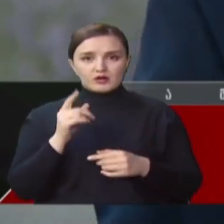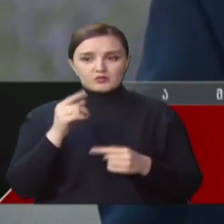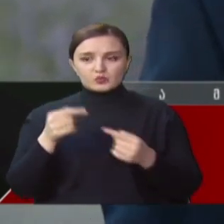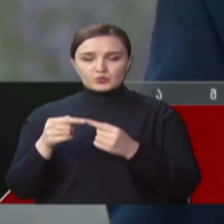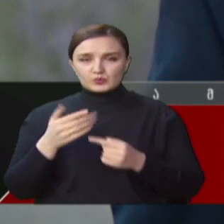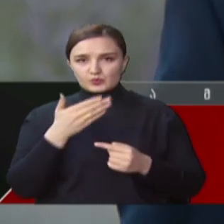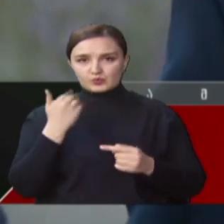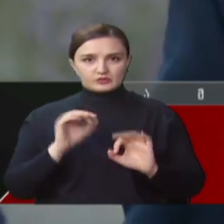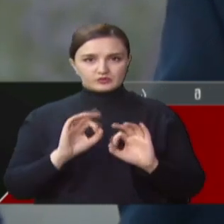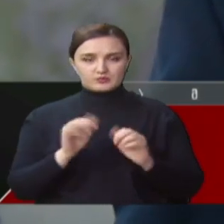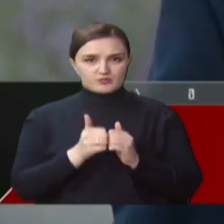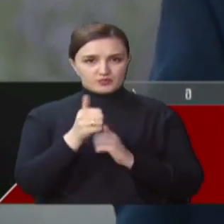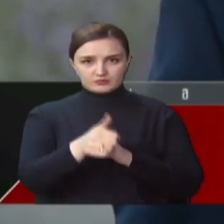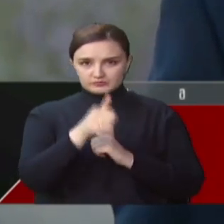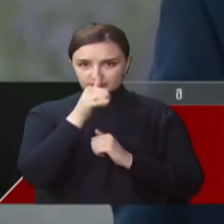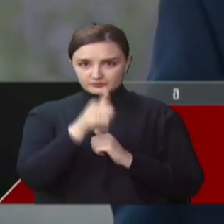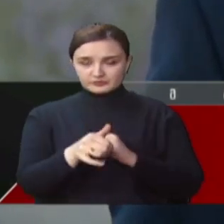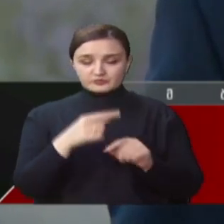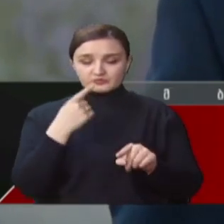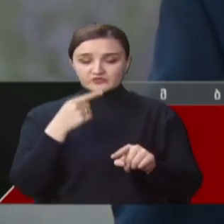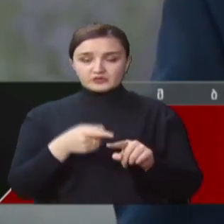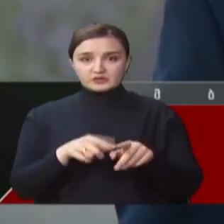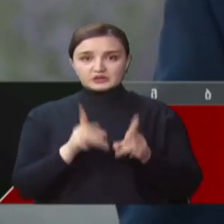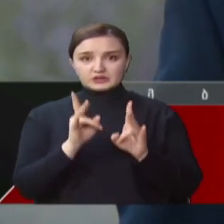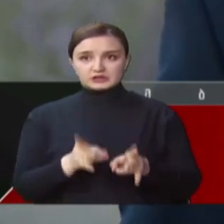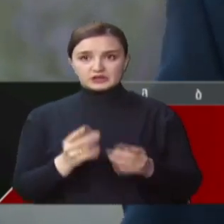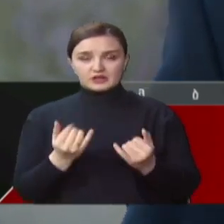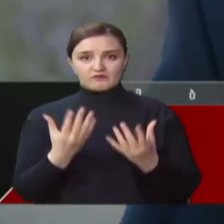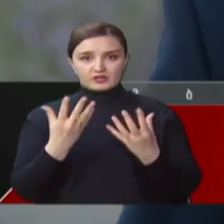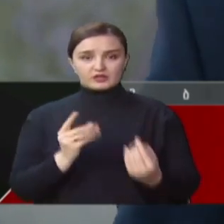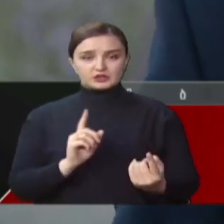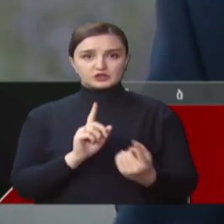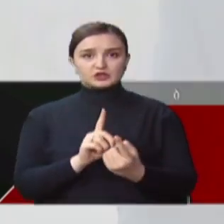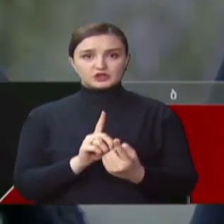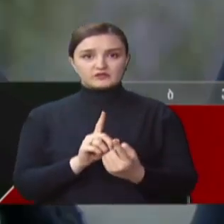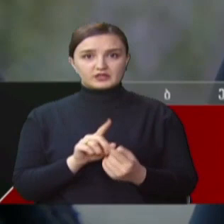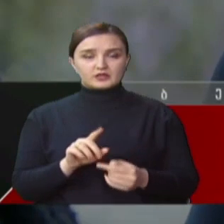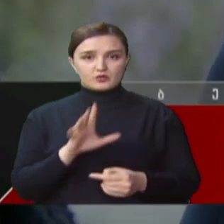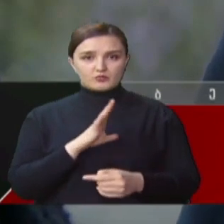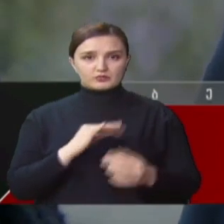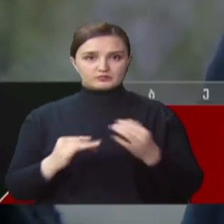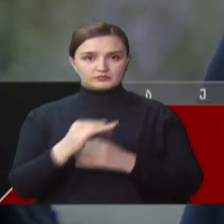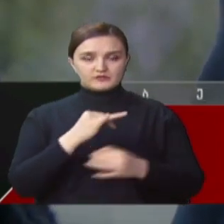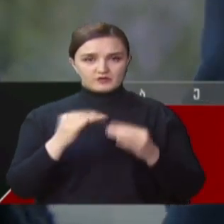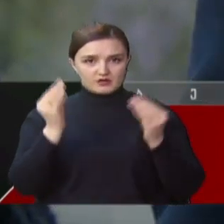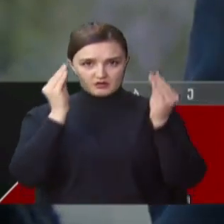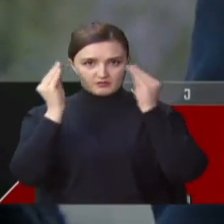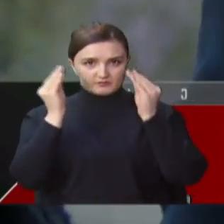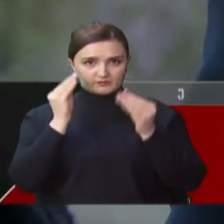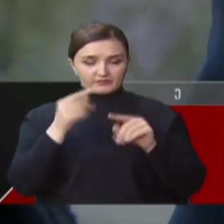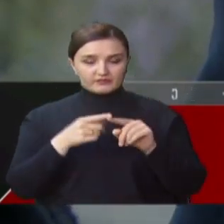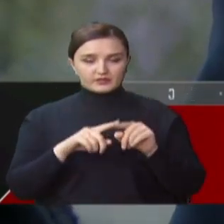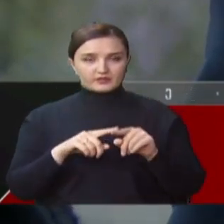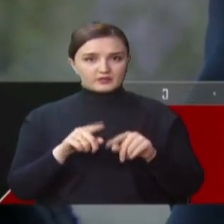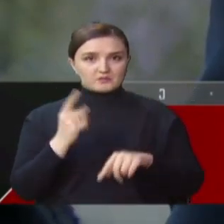შემიძლია დაგიდასტუროთ, რომ აღნიშნული ინციდენტი დღევანდელ შეხვედრაზე იყო განხილული. ეს არ არის სამწუხაროდ პირველი